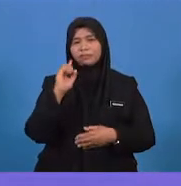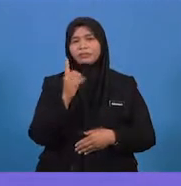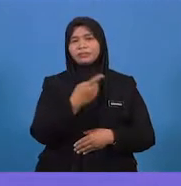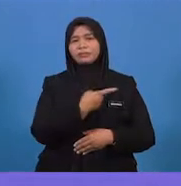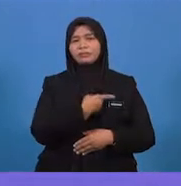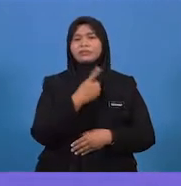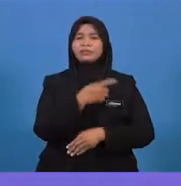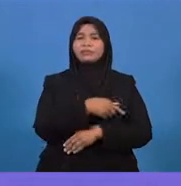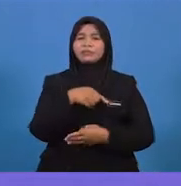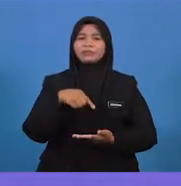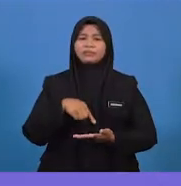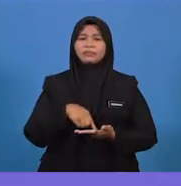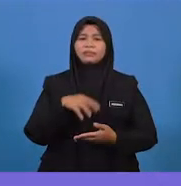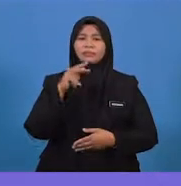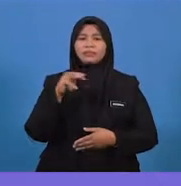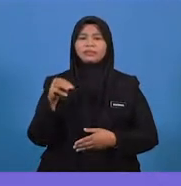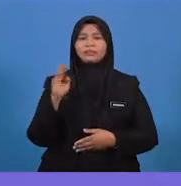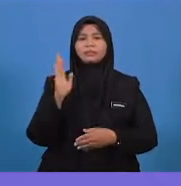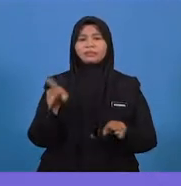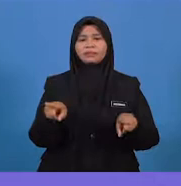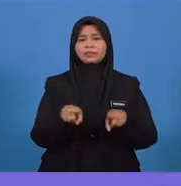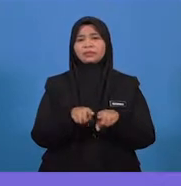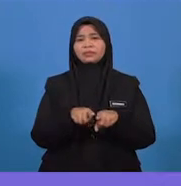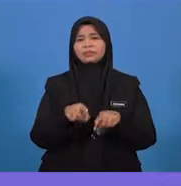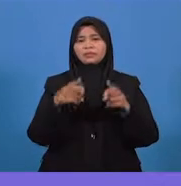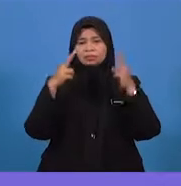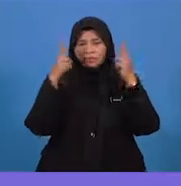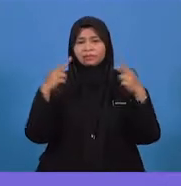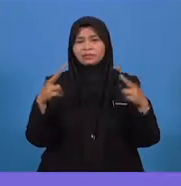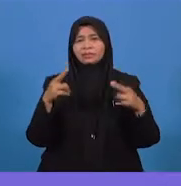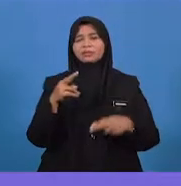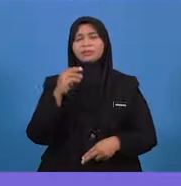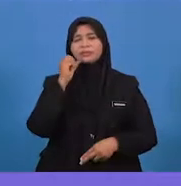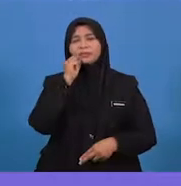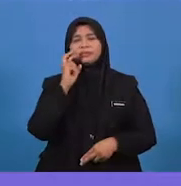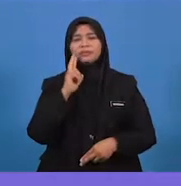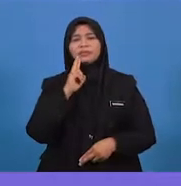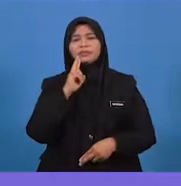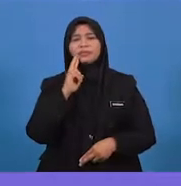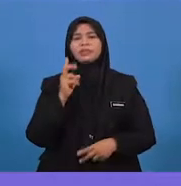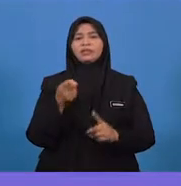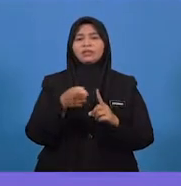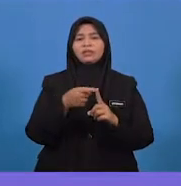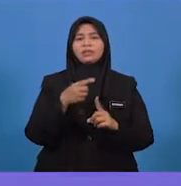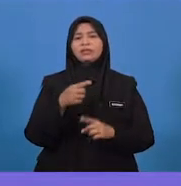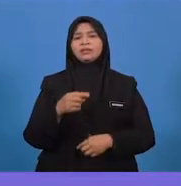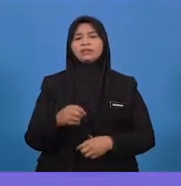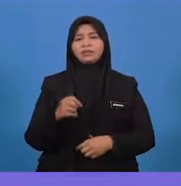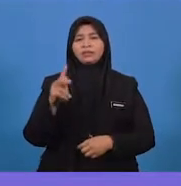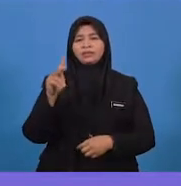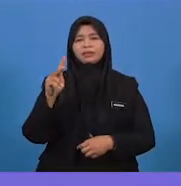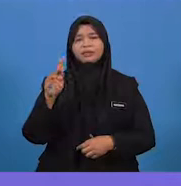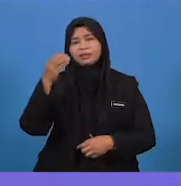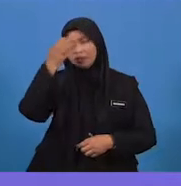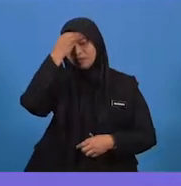ini, murid-murid akan bersama Ustazah iaitu Ustazah Siti Rahmah binti Shahbudin daripada Sekolah Menengah